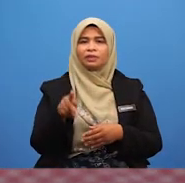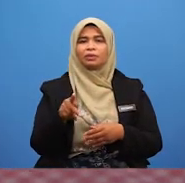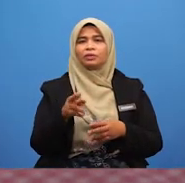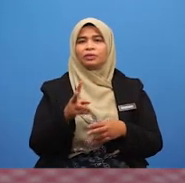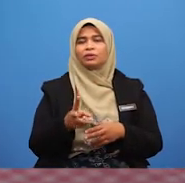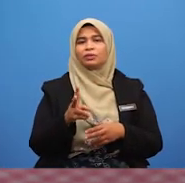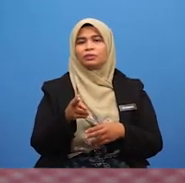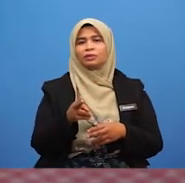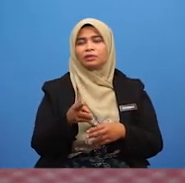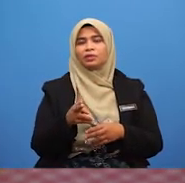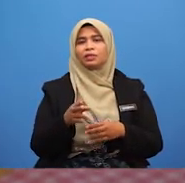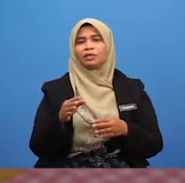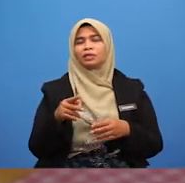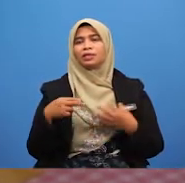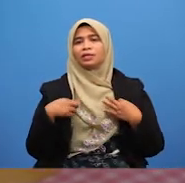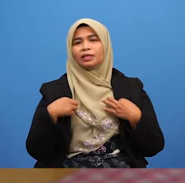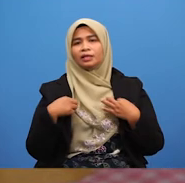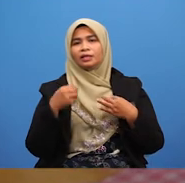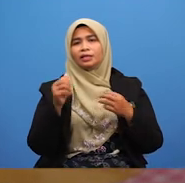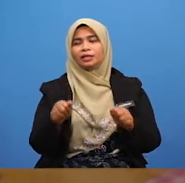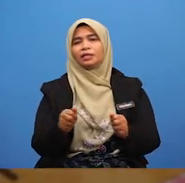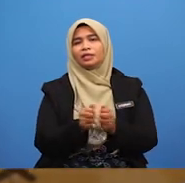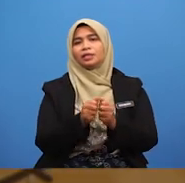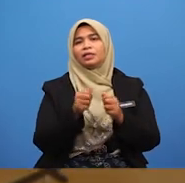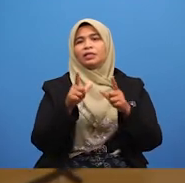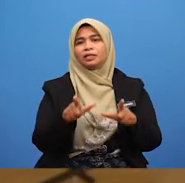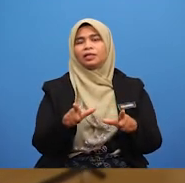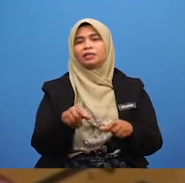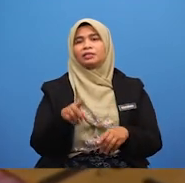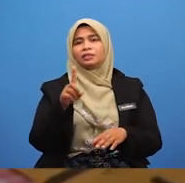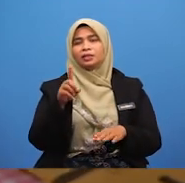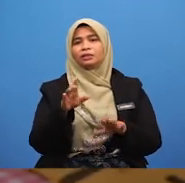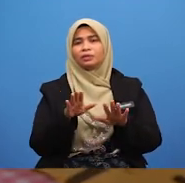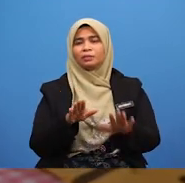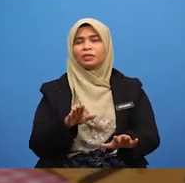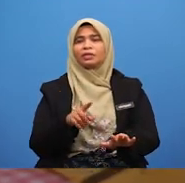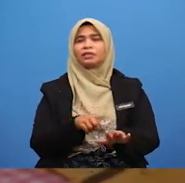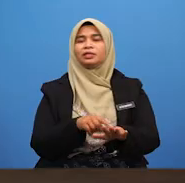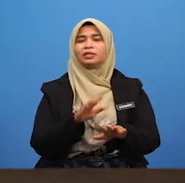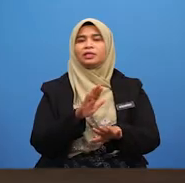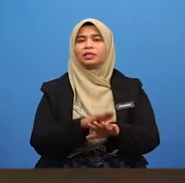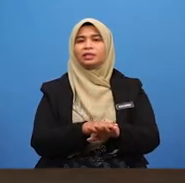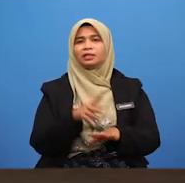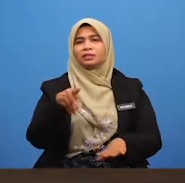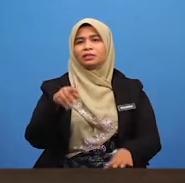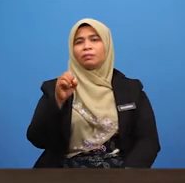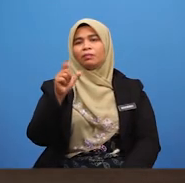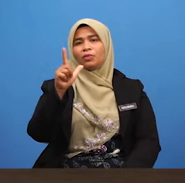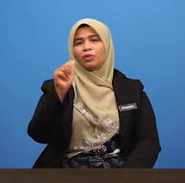fabrik dengan meletakkan satu tapak tangan di atas pola ataupun